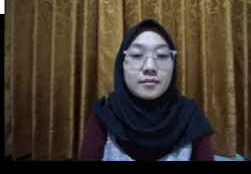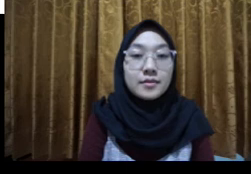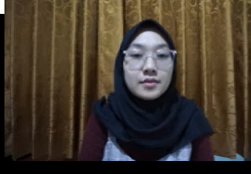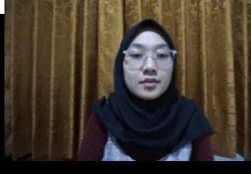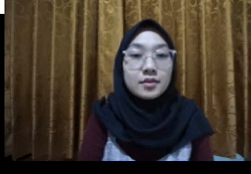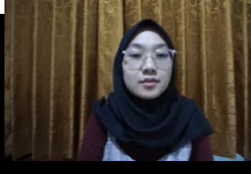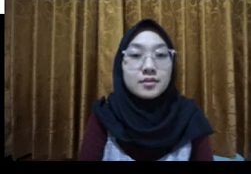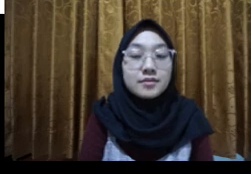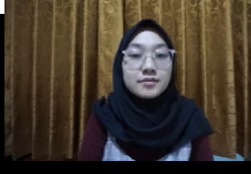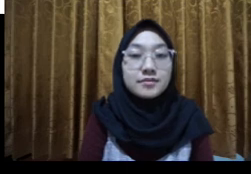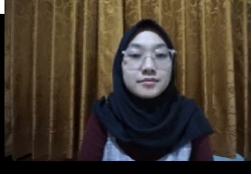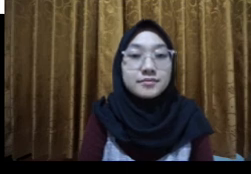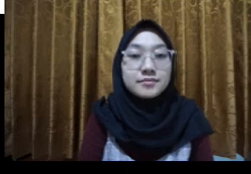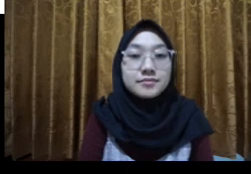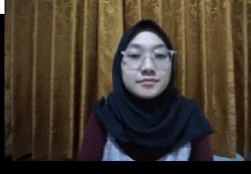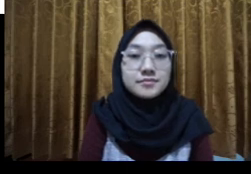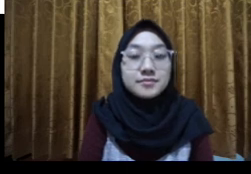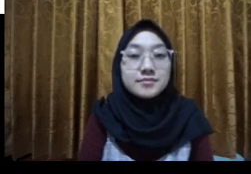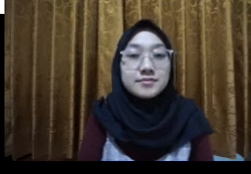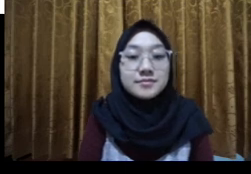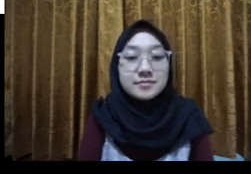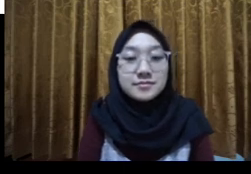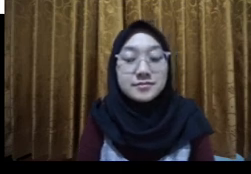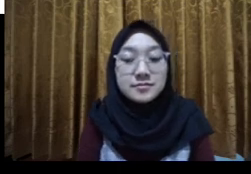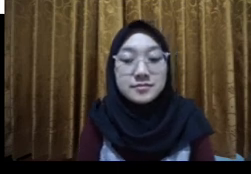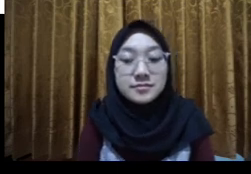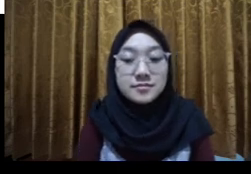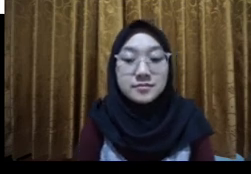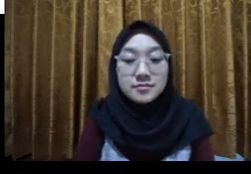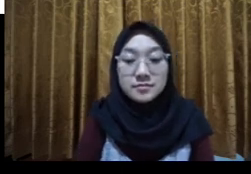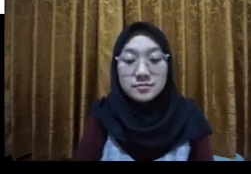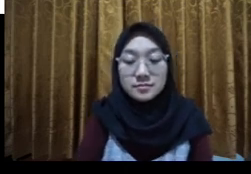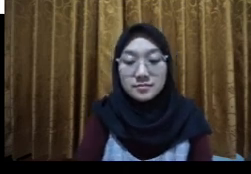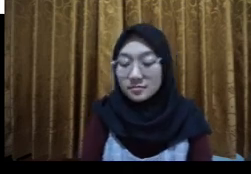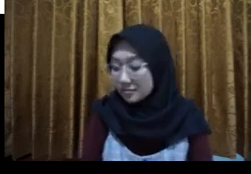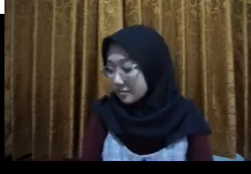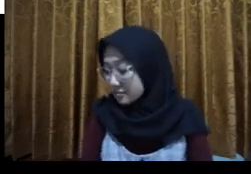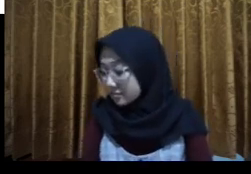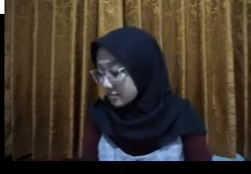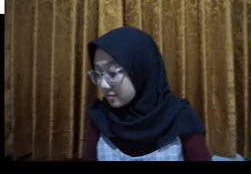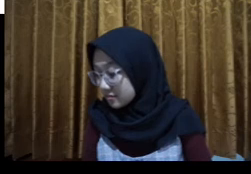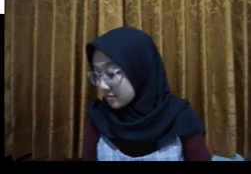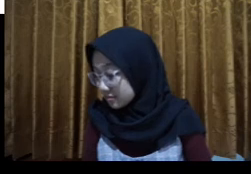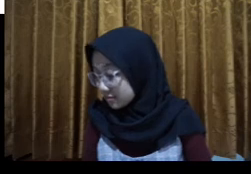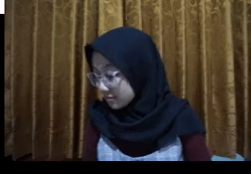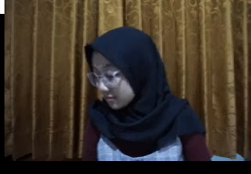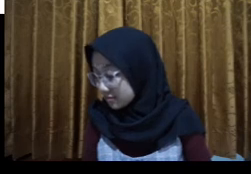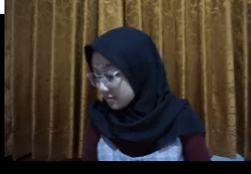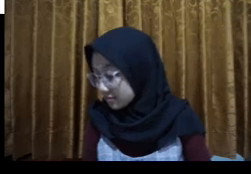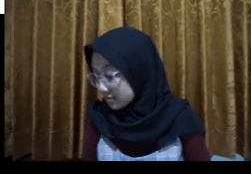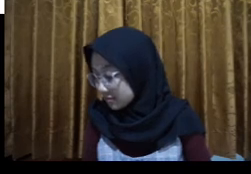kurang rapi ya scan-nya, jadi patah-patah, hurufnya sering tidak utuh